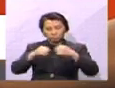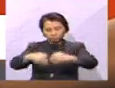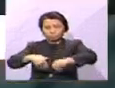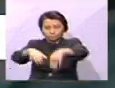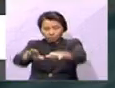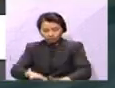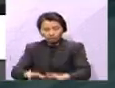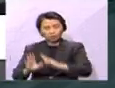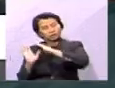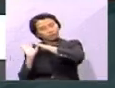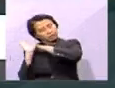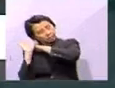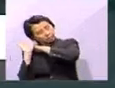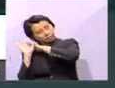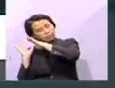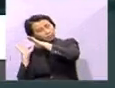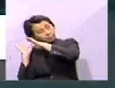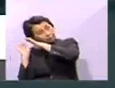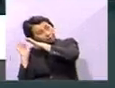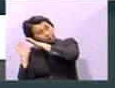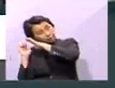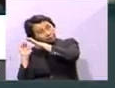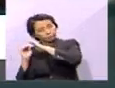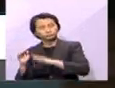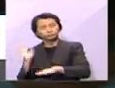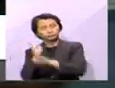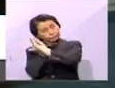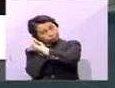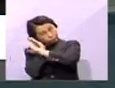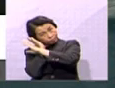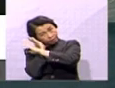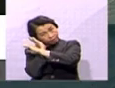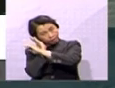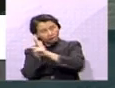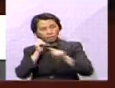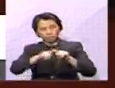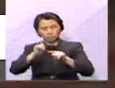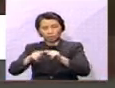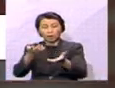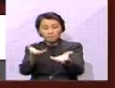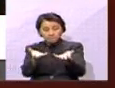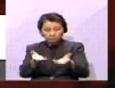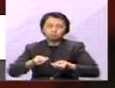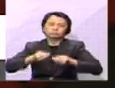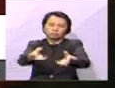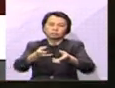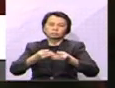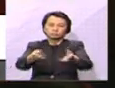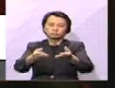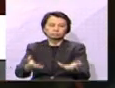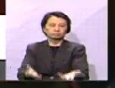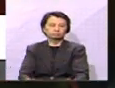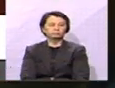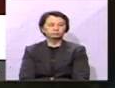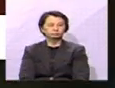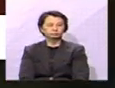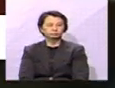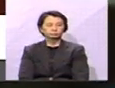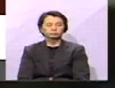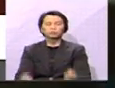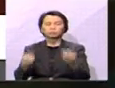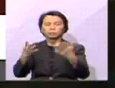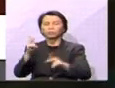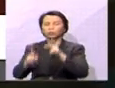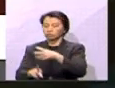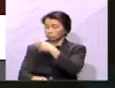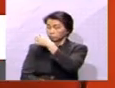bantal tik dan apa-apa yang diperlukan oleh mangsa semasa berlaku bencana l jadi berapa ramai